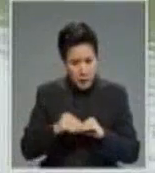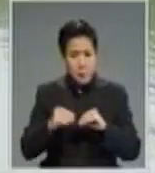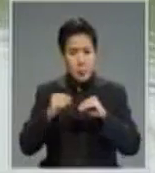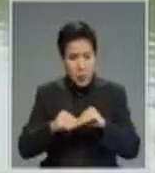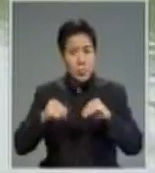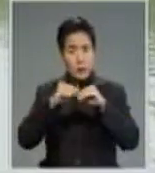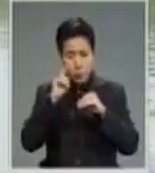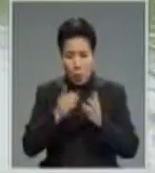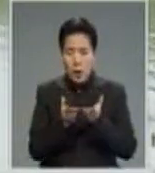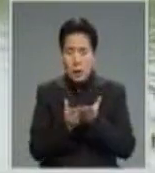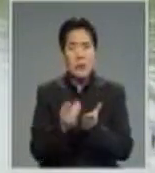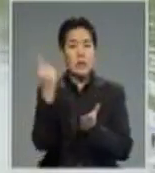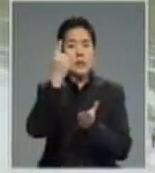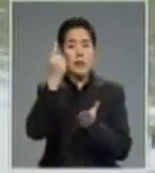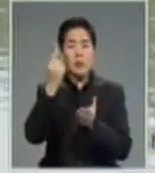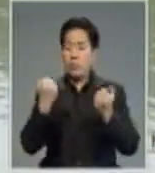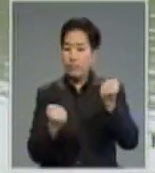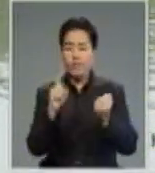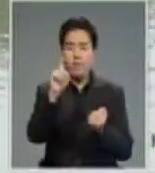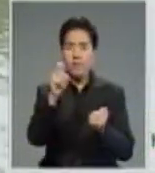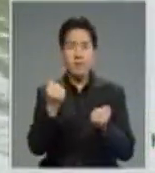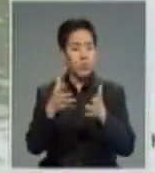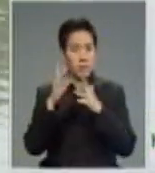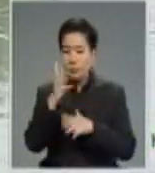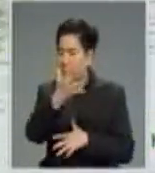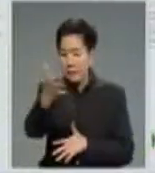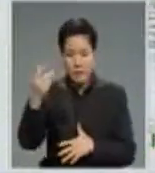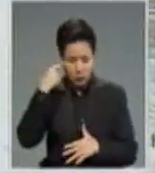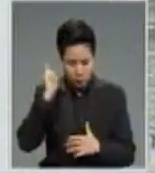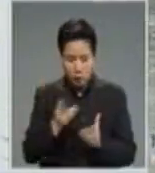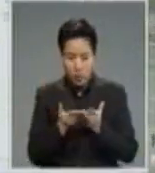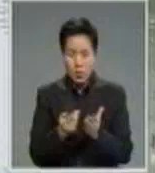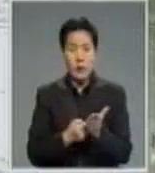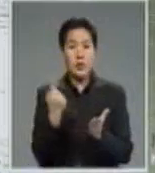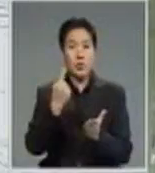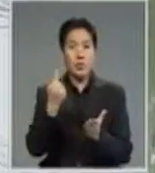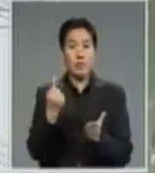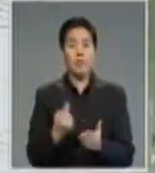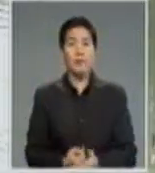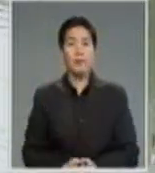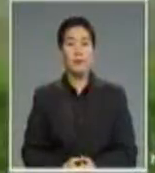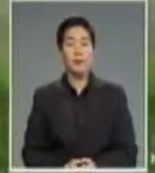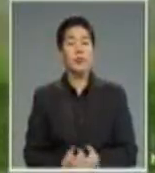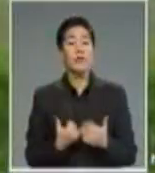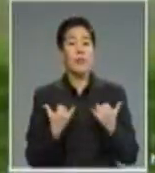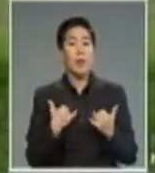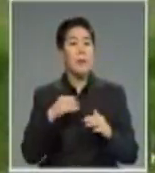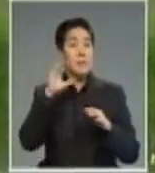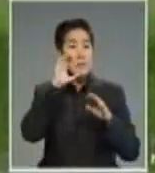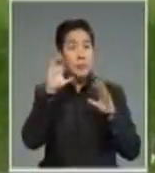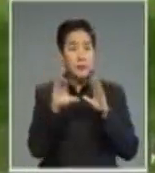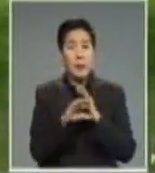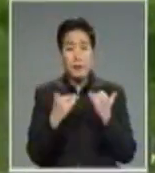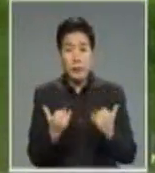ต้องใช้เรือเป็นพาหนะเพียงอย่างเดียวในการเข้าให้ความช่วยเหลือชาวบ้านในขณะนี้ค่ะส่วนนี้เป็นภาพบรรยากาศส